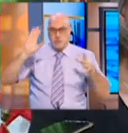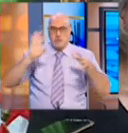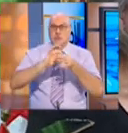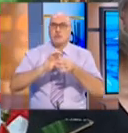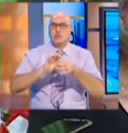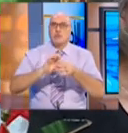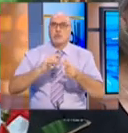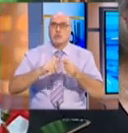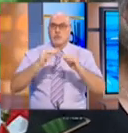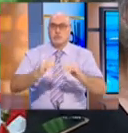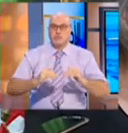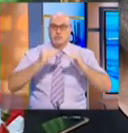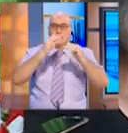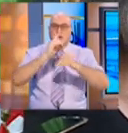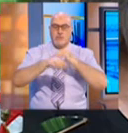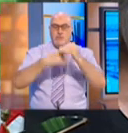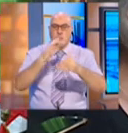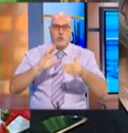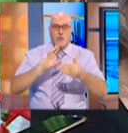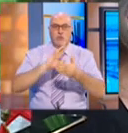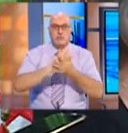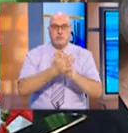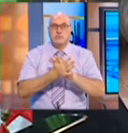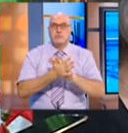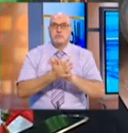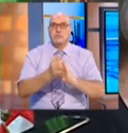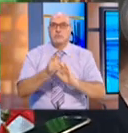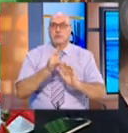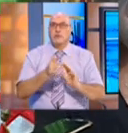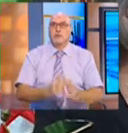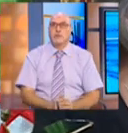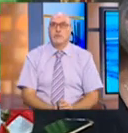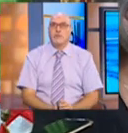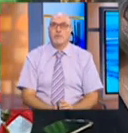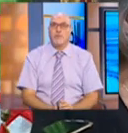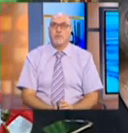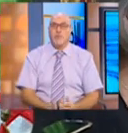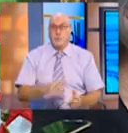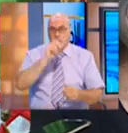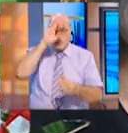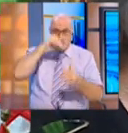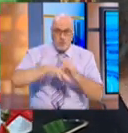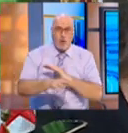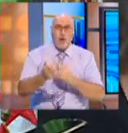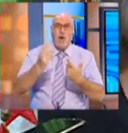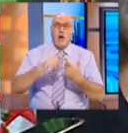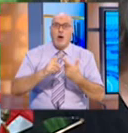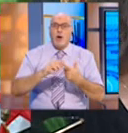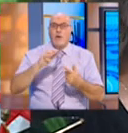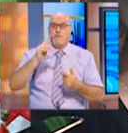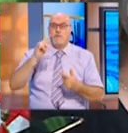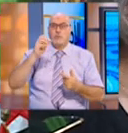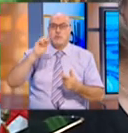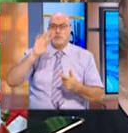بعضهم لتطوير علاقاتهم في مجالات هامة، مثلا مجال المناجم، مجال الفوسفات،